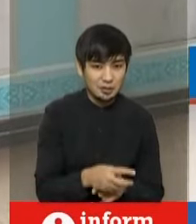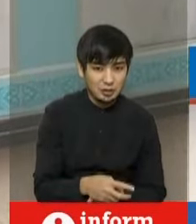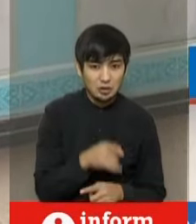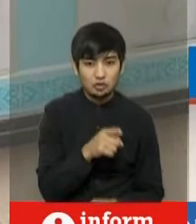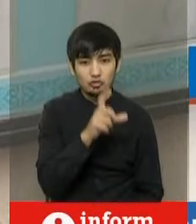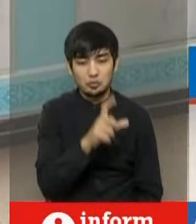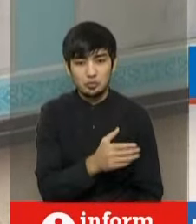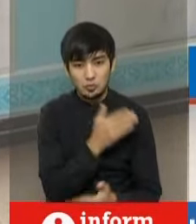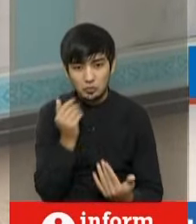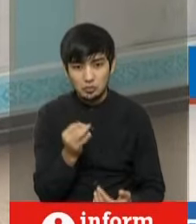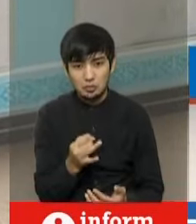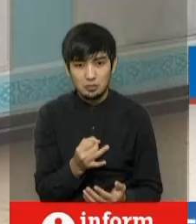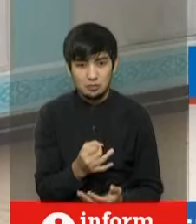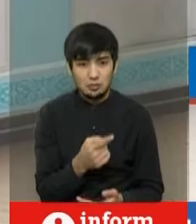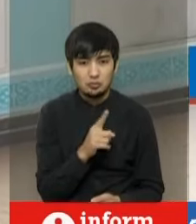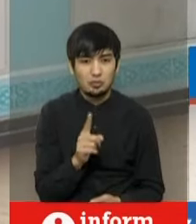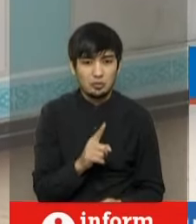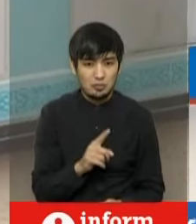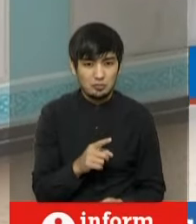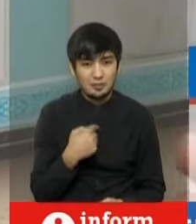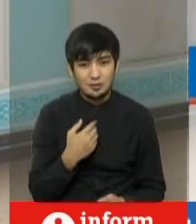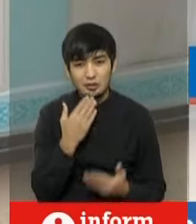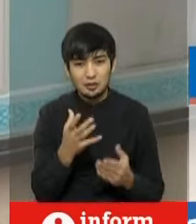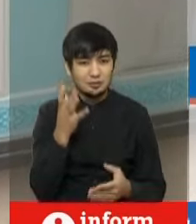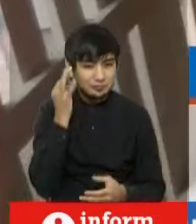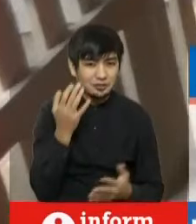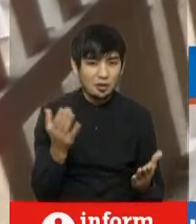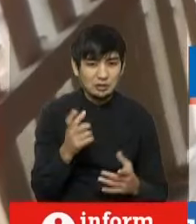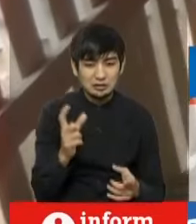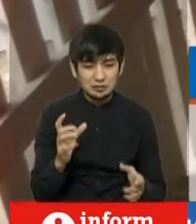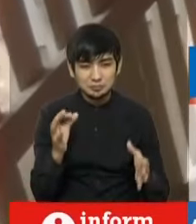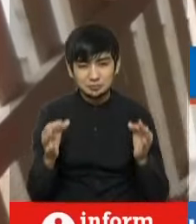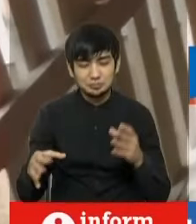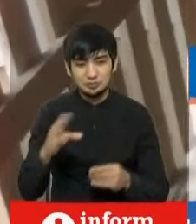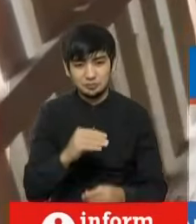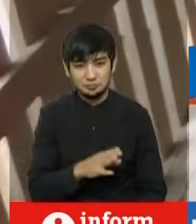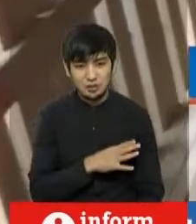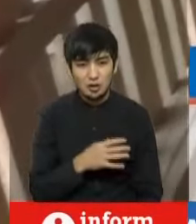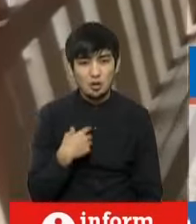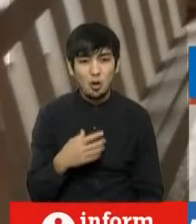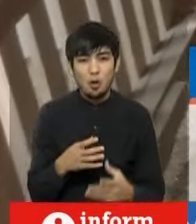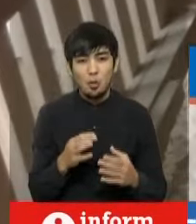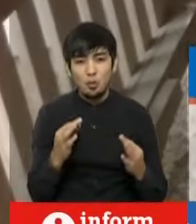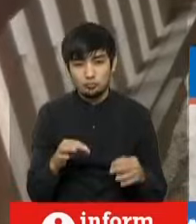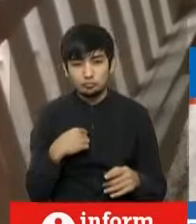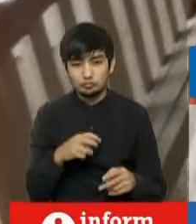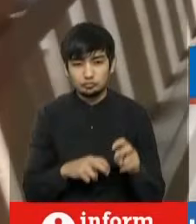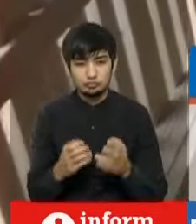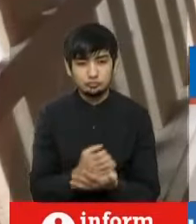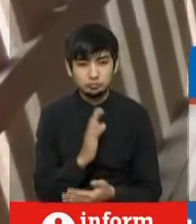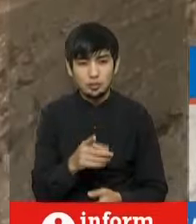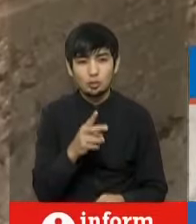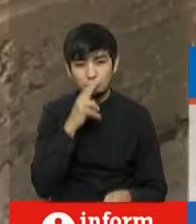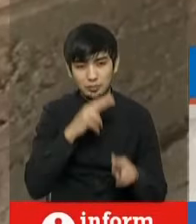кісі бірыңғай көк сырға тағып тастаған ол. Не сырға, қандай сырға екенін оны біз білмедік. Көктемде төлдетеміз деп отырған тұяқтыларынан айырылғандардың